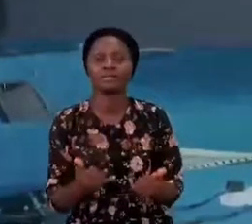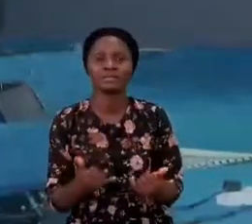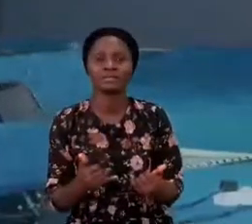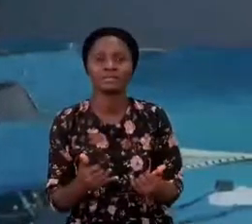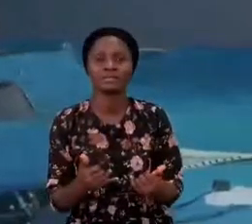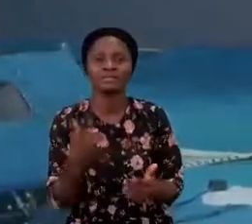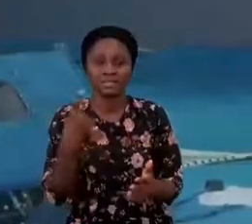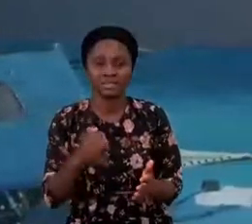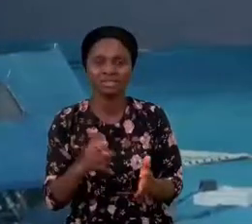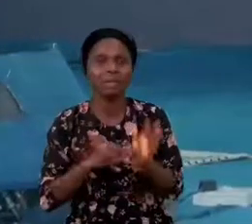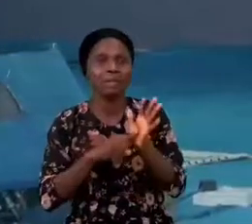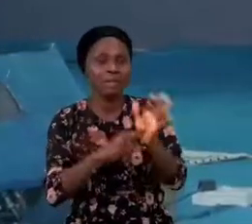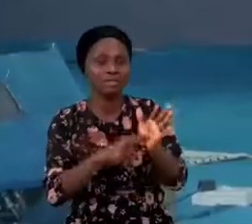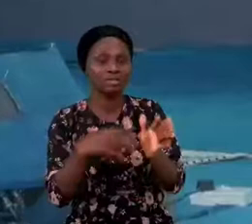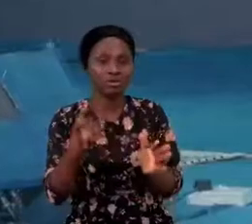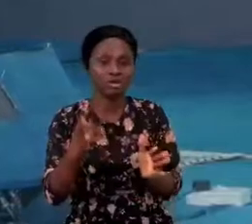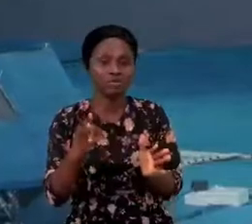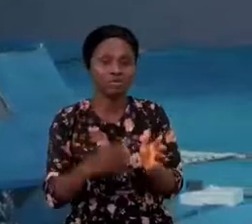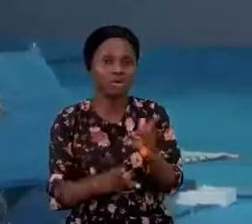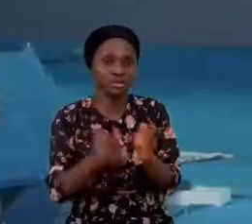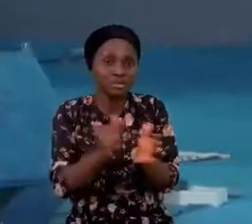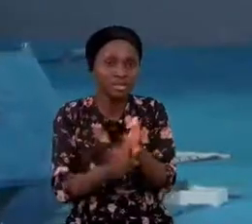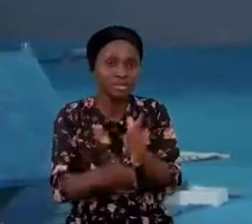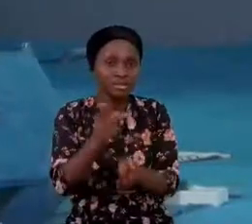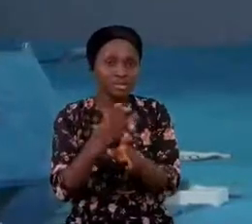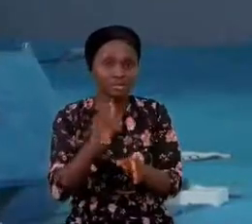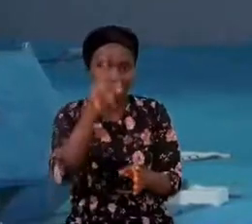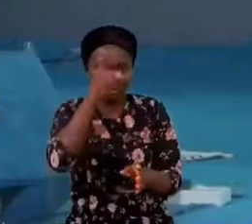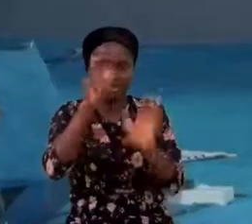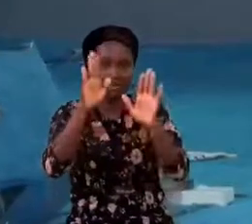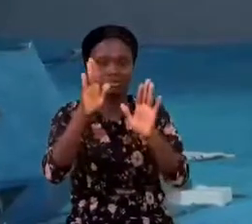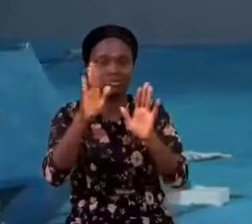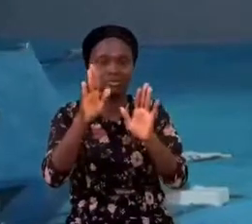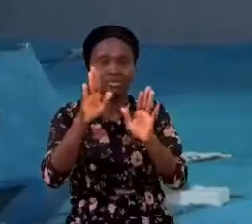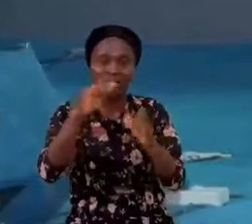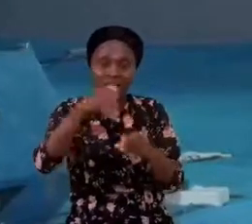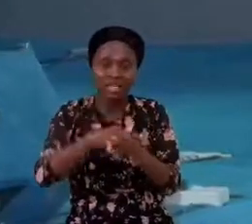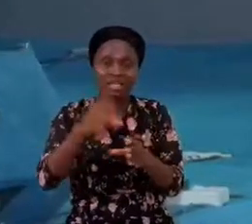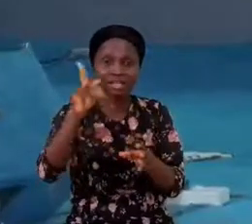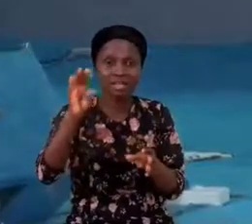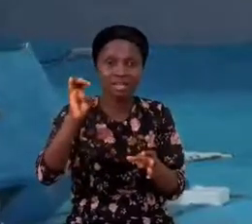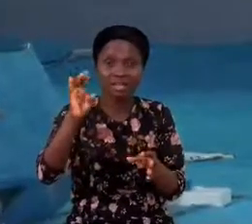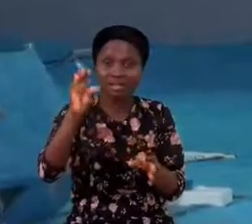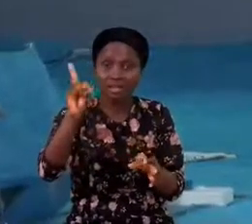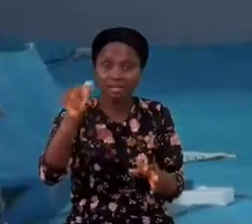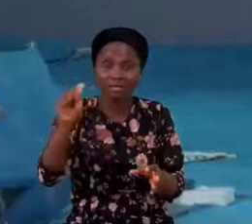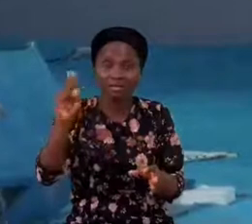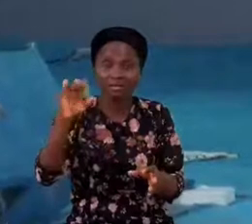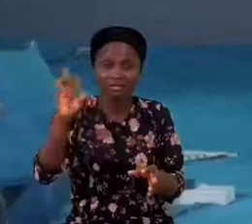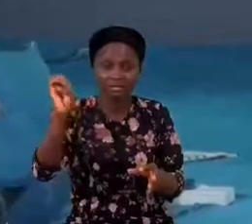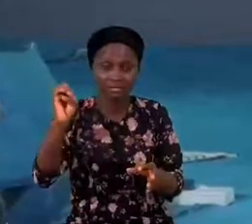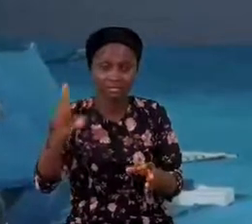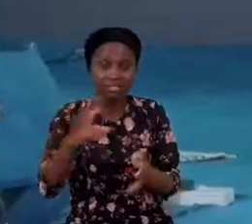1, verset 8. Mais Daniel, toutes les autres choses, elles vont